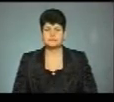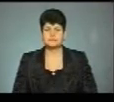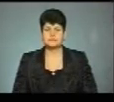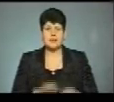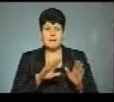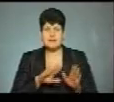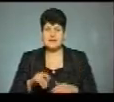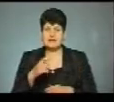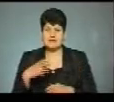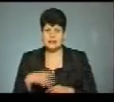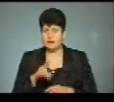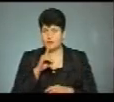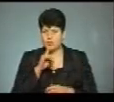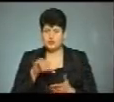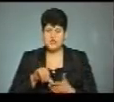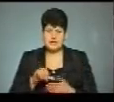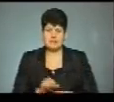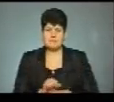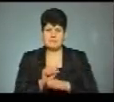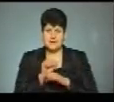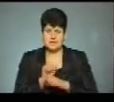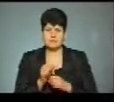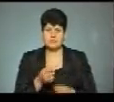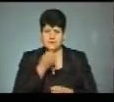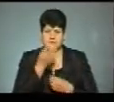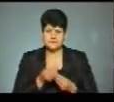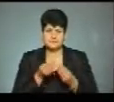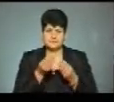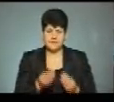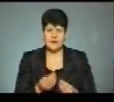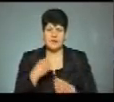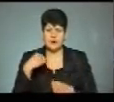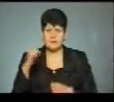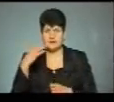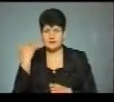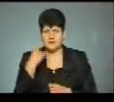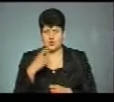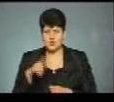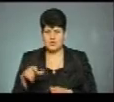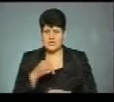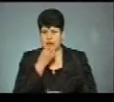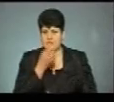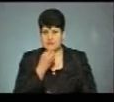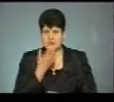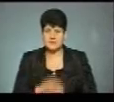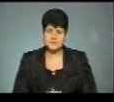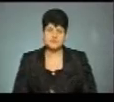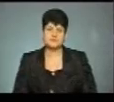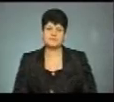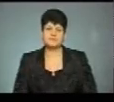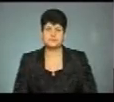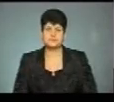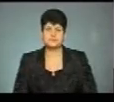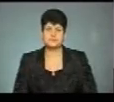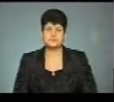Після хвилини мовчання учасники мітингу «Реквієму» поклали до пам'ятника Героям Небесної Сотні квіти. Анастасія Чичко, Андрій